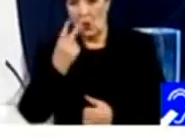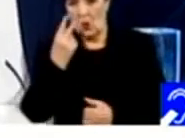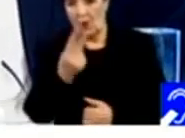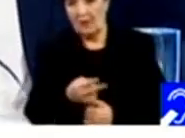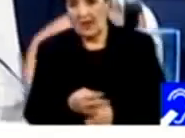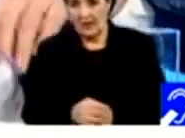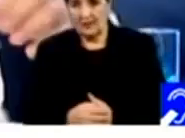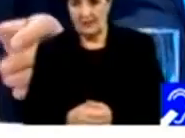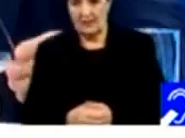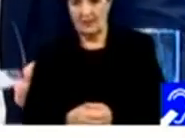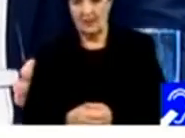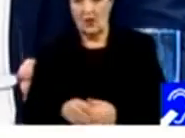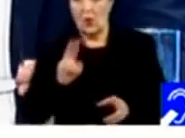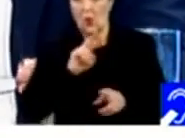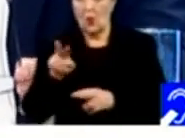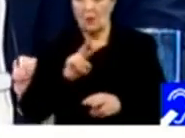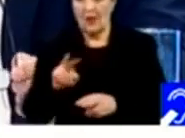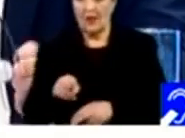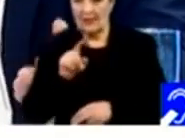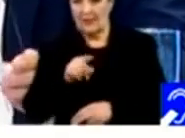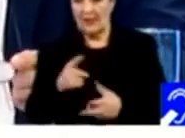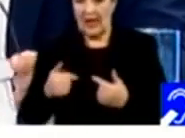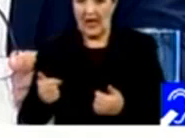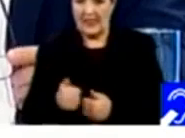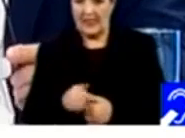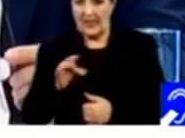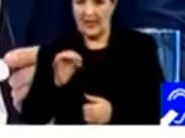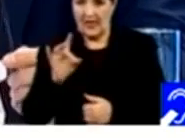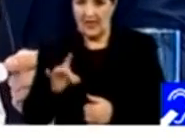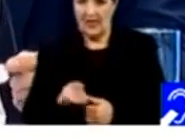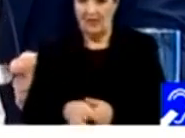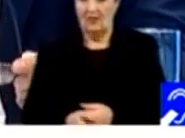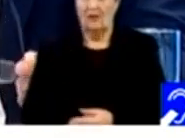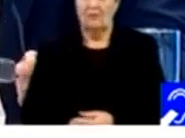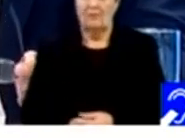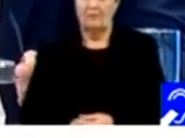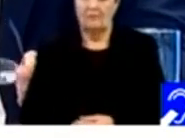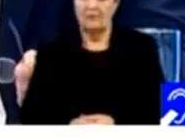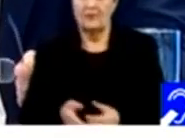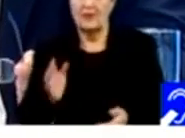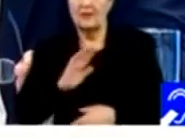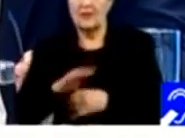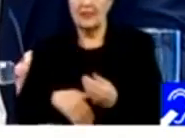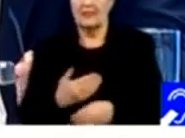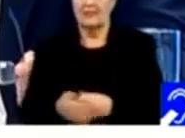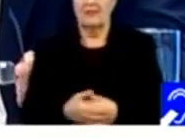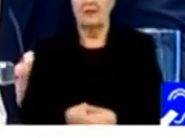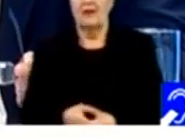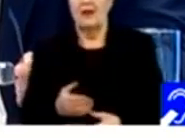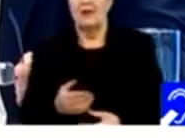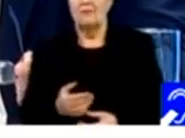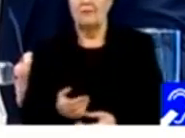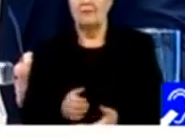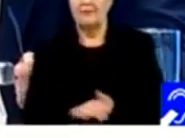Urmăriți să sai de poliție repede. Eu urmăresc în cartiere. Și? Domnule ministru, situație dezastruoasă.